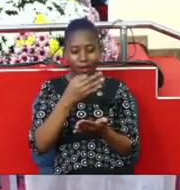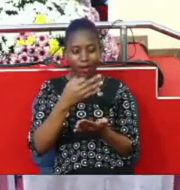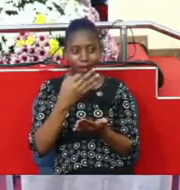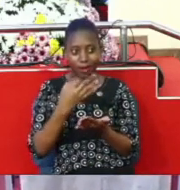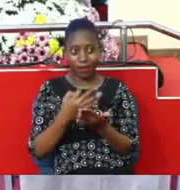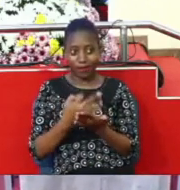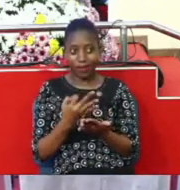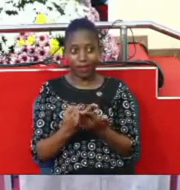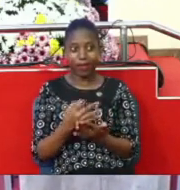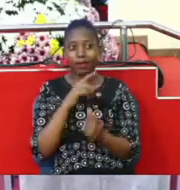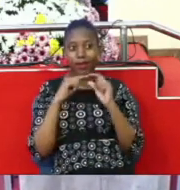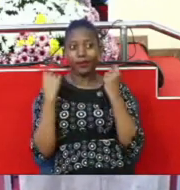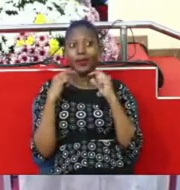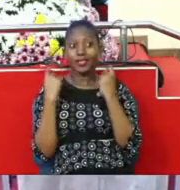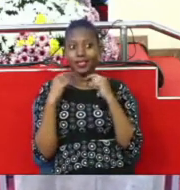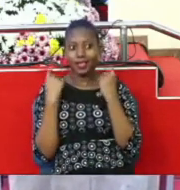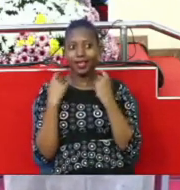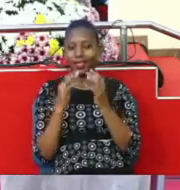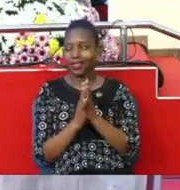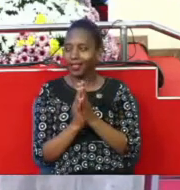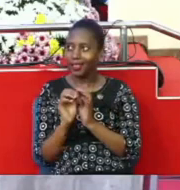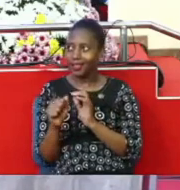tunamjua. Na anaenda majuu.